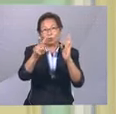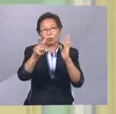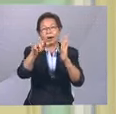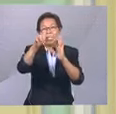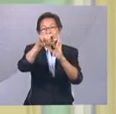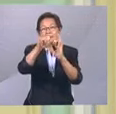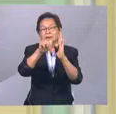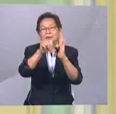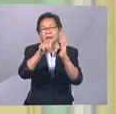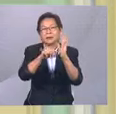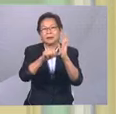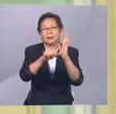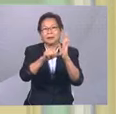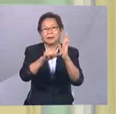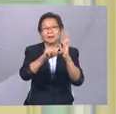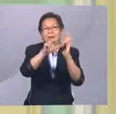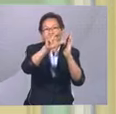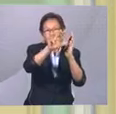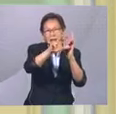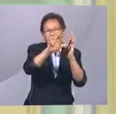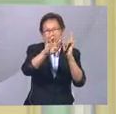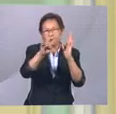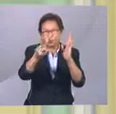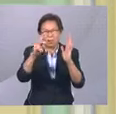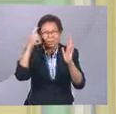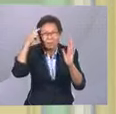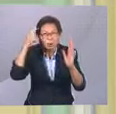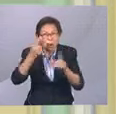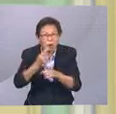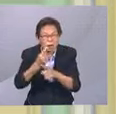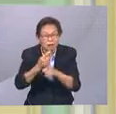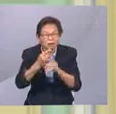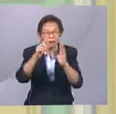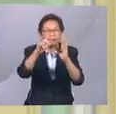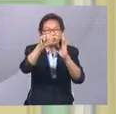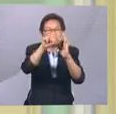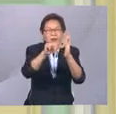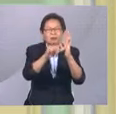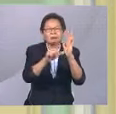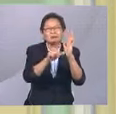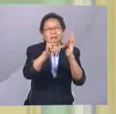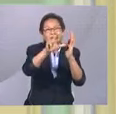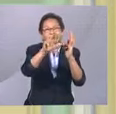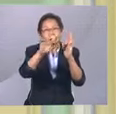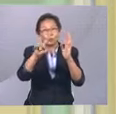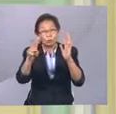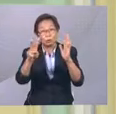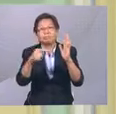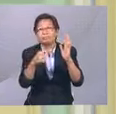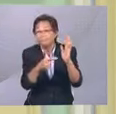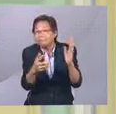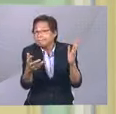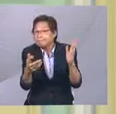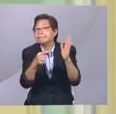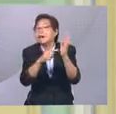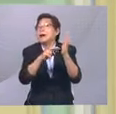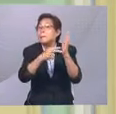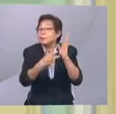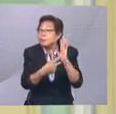Hai atap 32034 doyan tempat gosip angka 342 bahwa